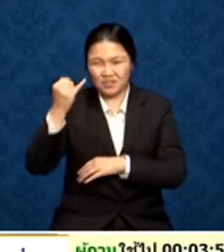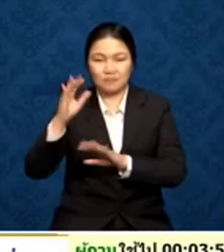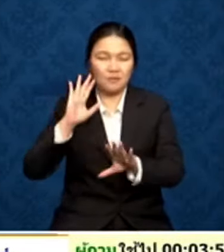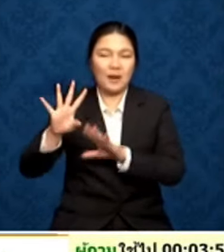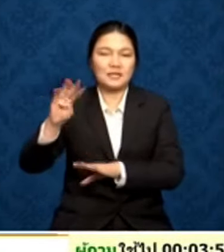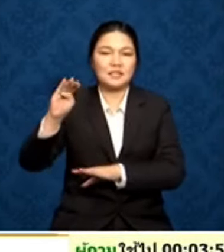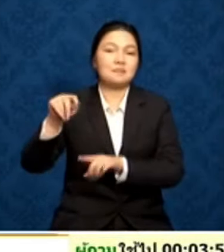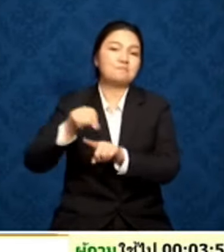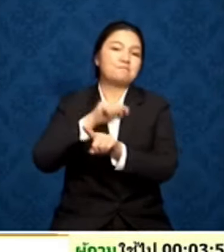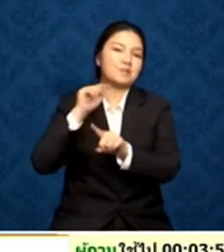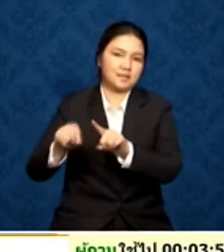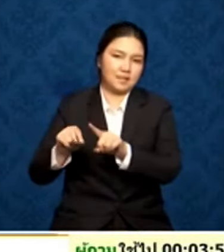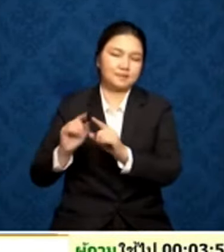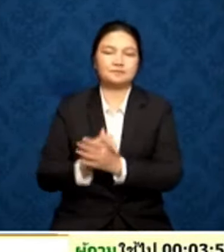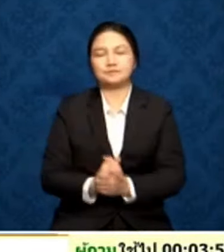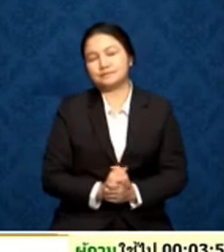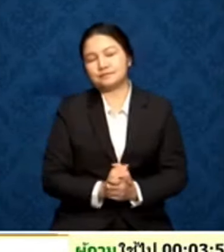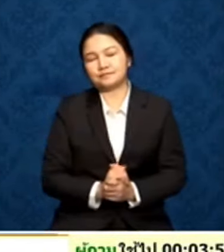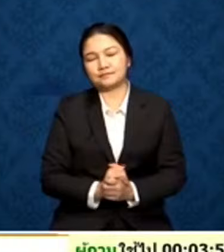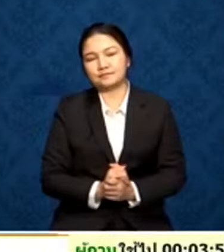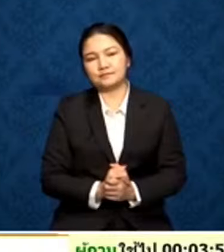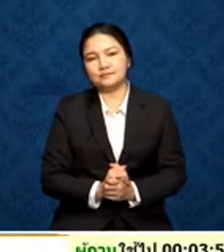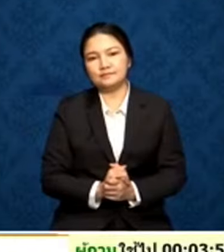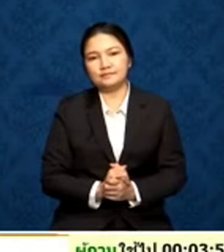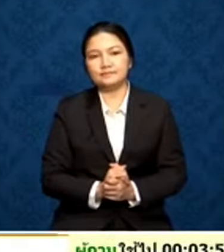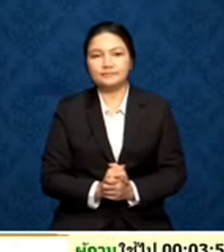ะครับเป็นจิตเวชที่มาจาก